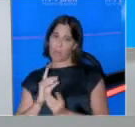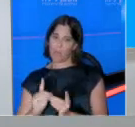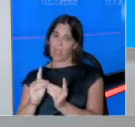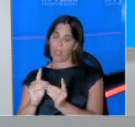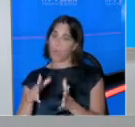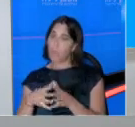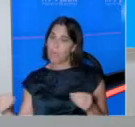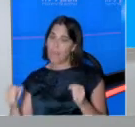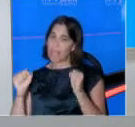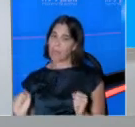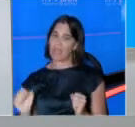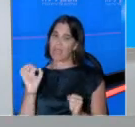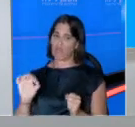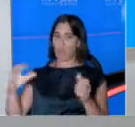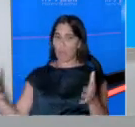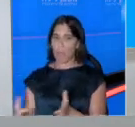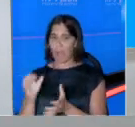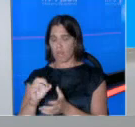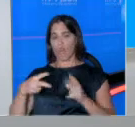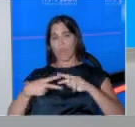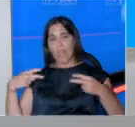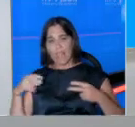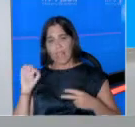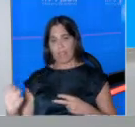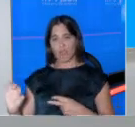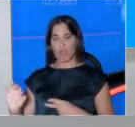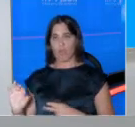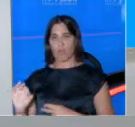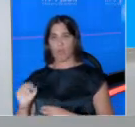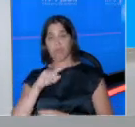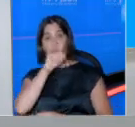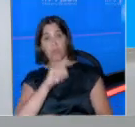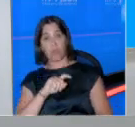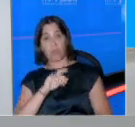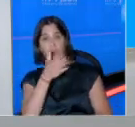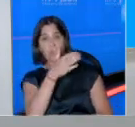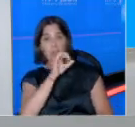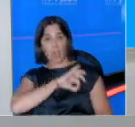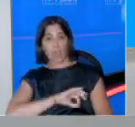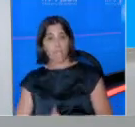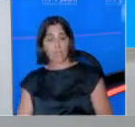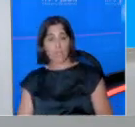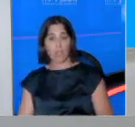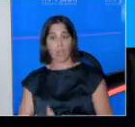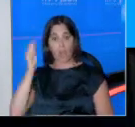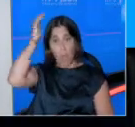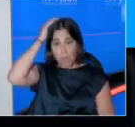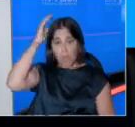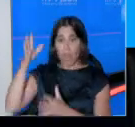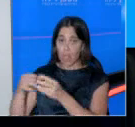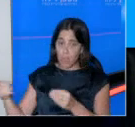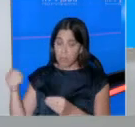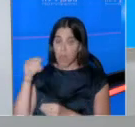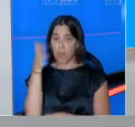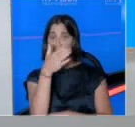בסיס התומכים שלו, את המחנה שלו, את ה-DNA שלו. ואולי המדינה תרוויח. אז נפתלי איבד את הבייס, ואולי המדינה תרוויח.